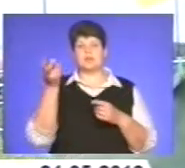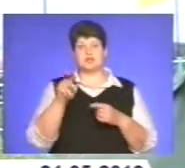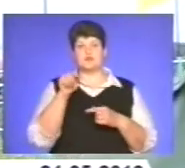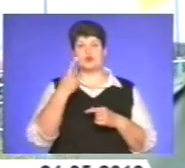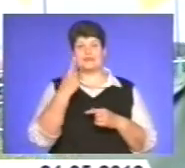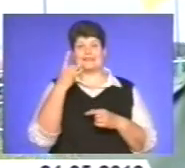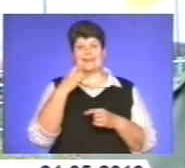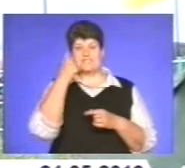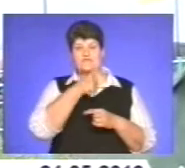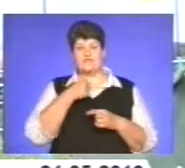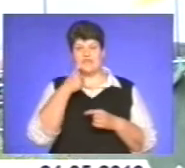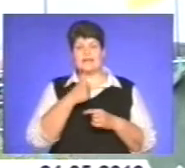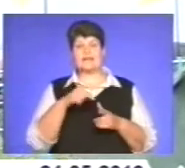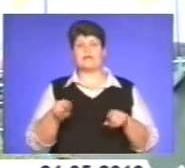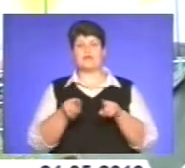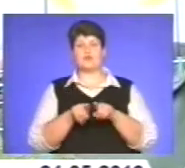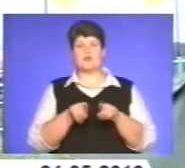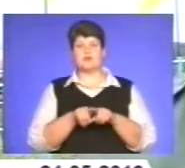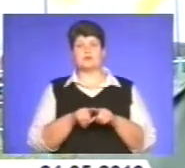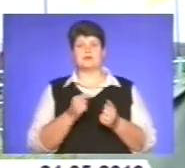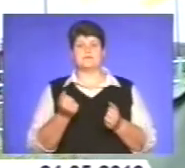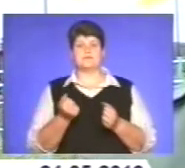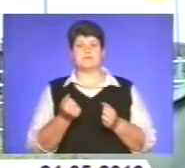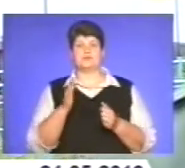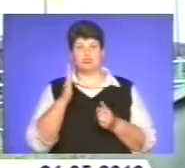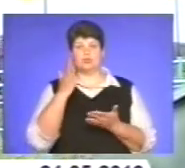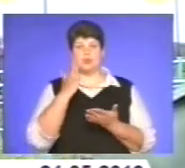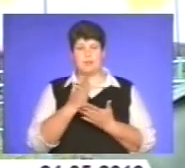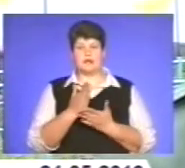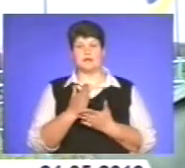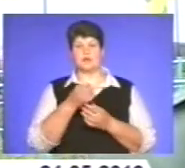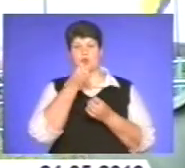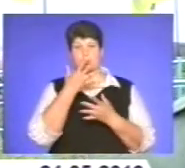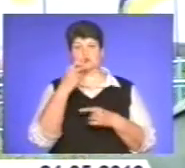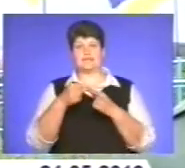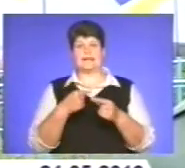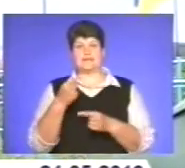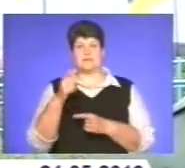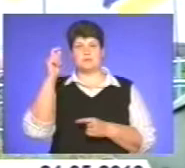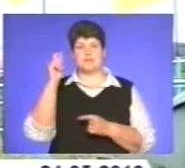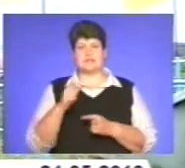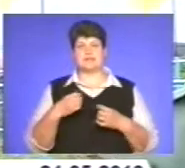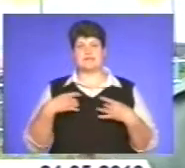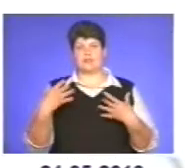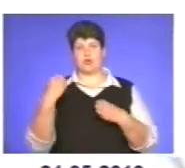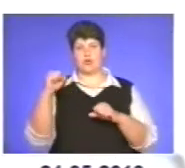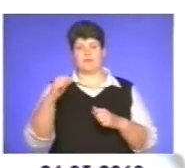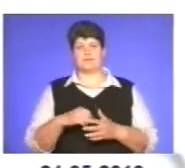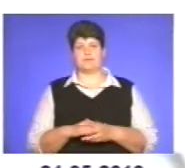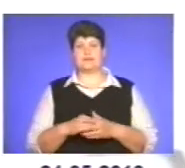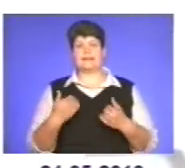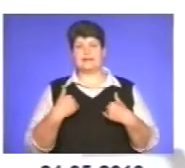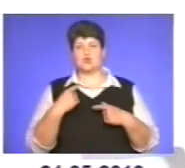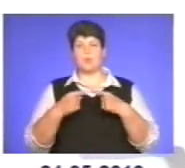рік, а також тепер же будемо мати таку хорошу традицію приїжджати сюди саме на свято героїв. Для